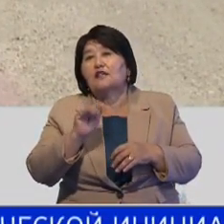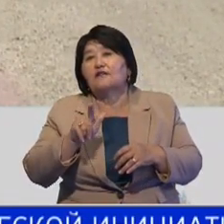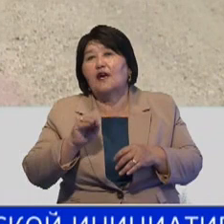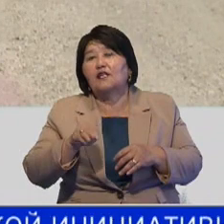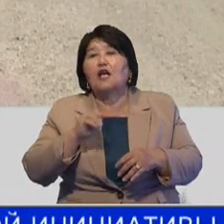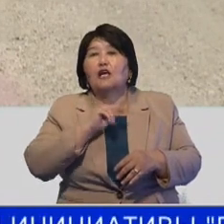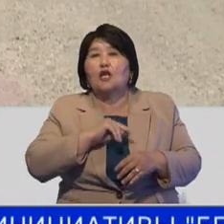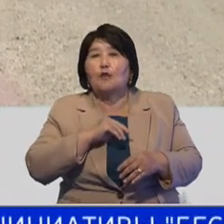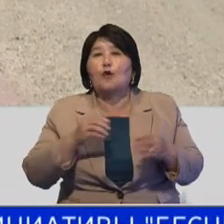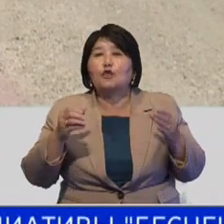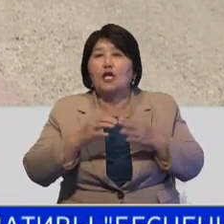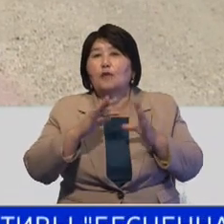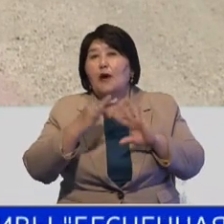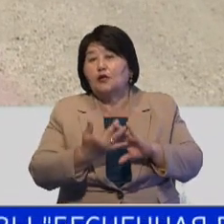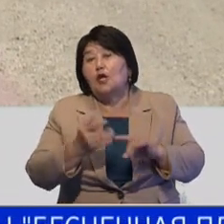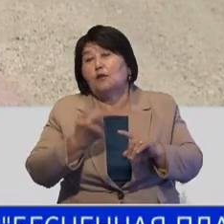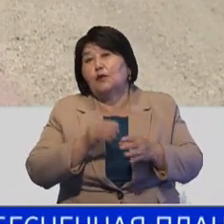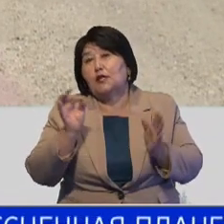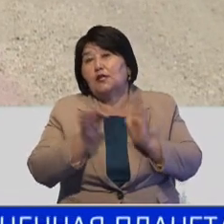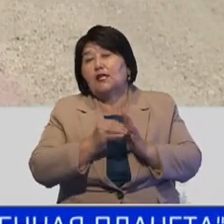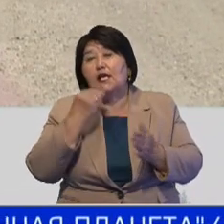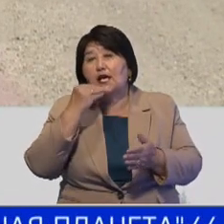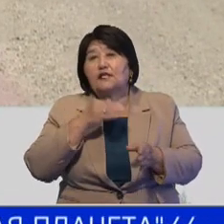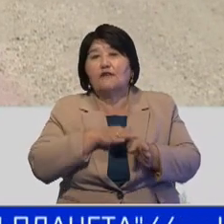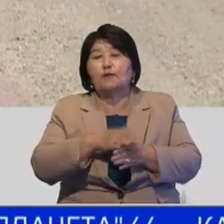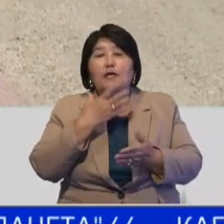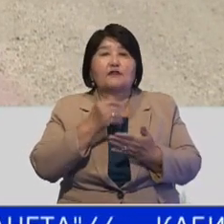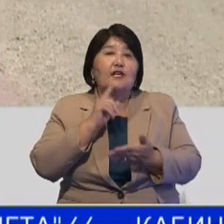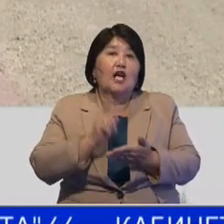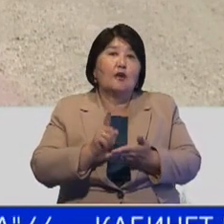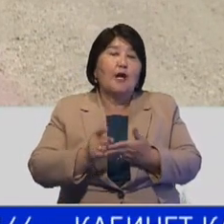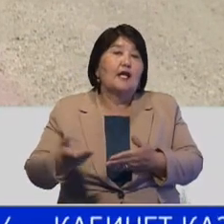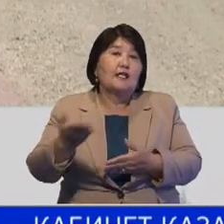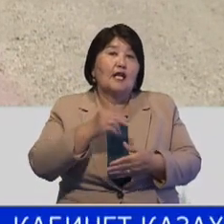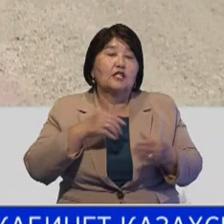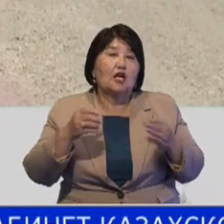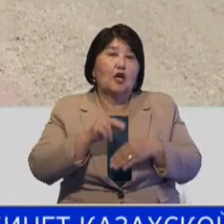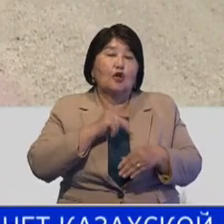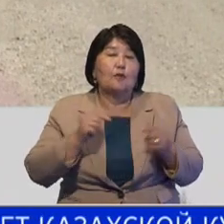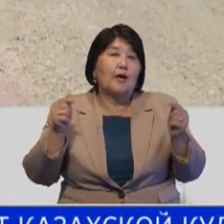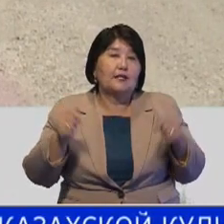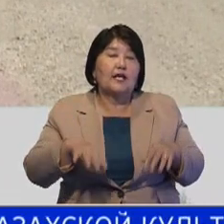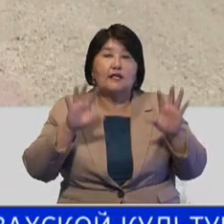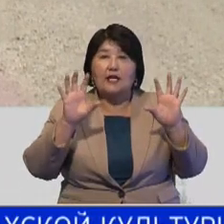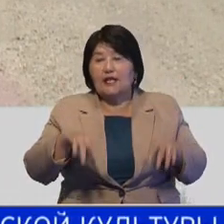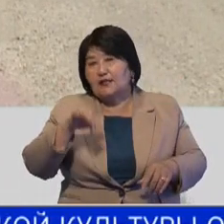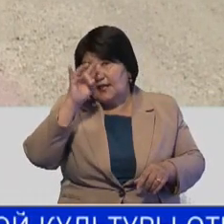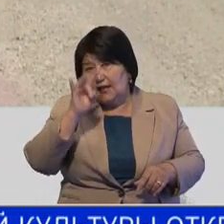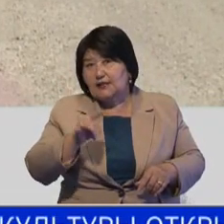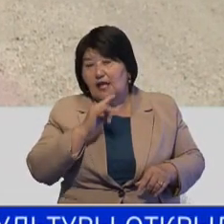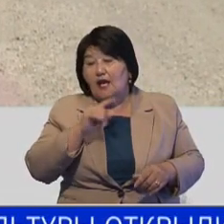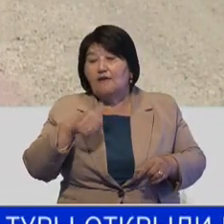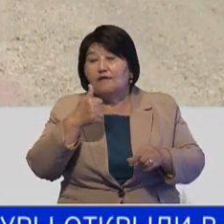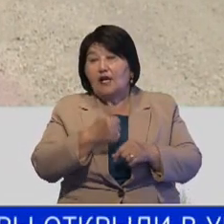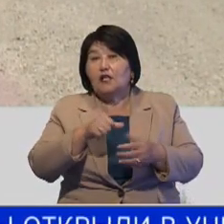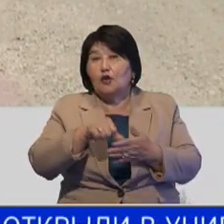рабочий посёлок ставим своей целью качественное выполнение своих обязательств Наша компания работает соответстви с законодательством Казахстана во